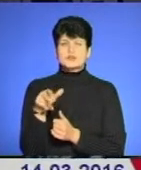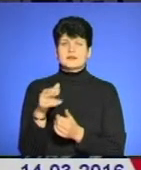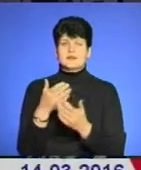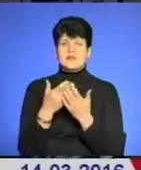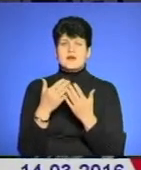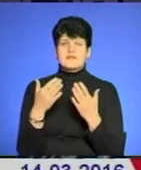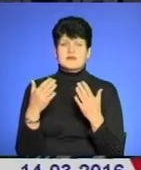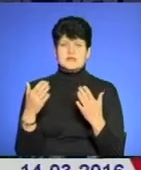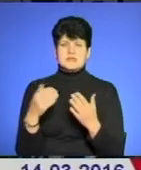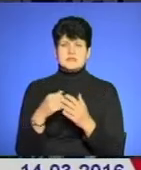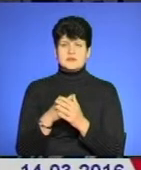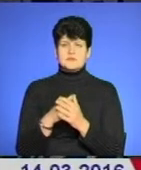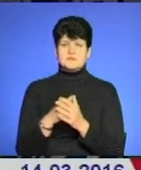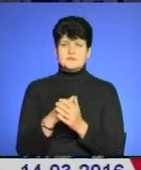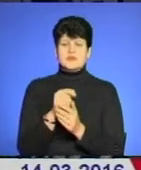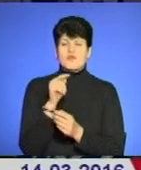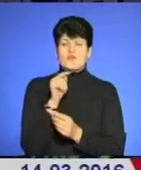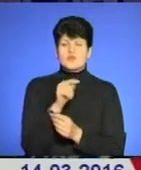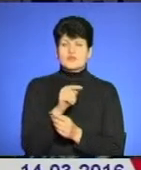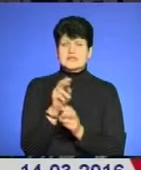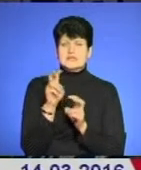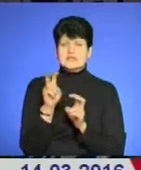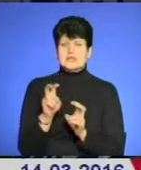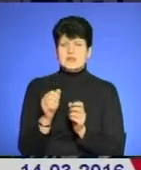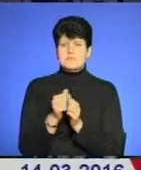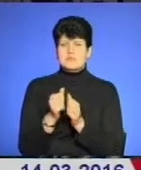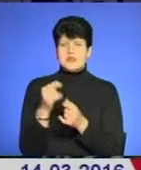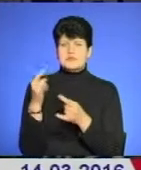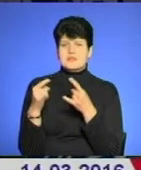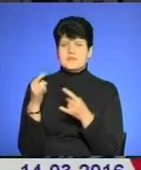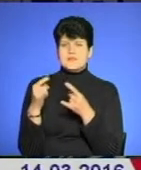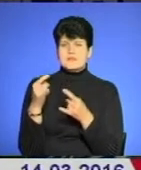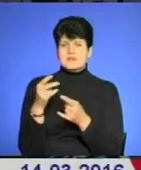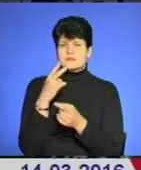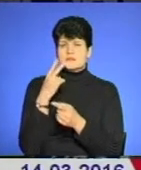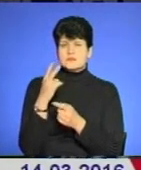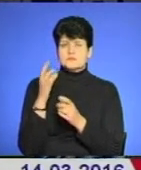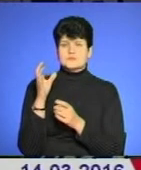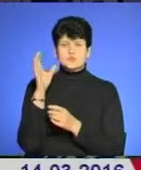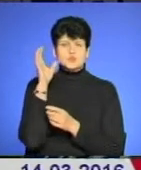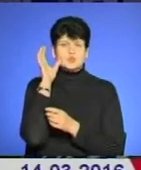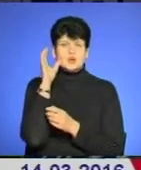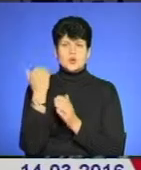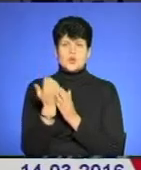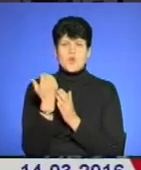виставки, вони сидять більше коло телевізора, слухають новини.